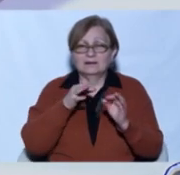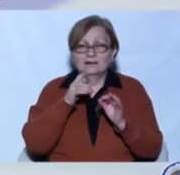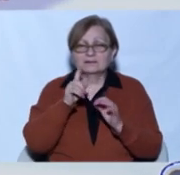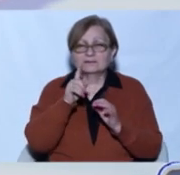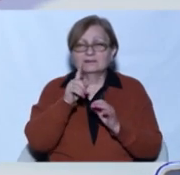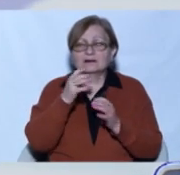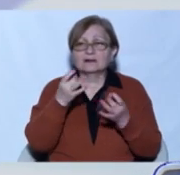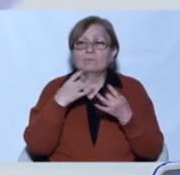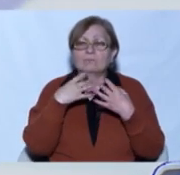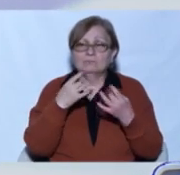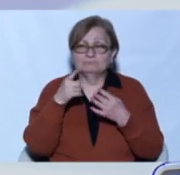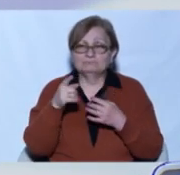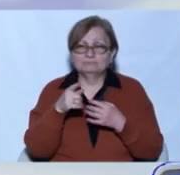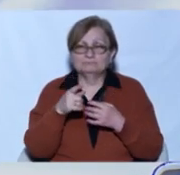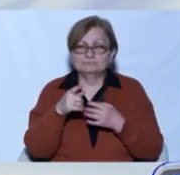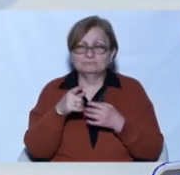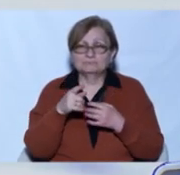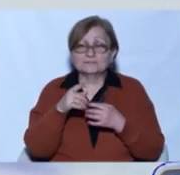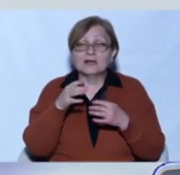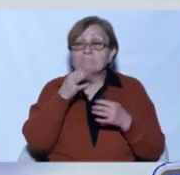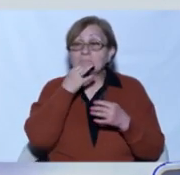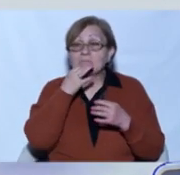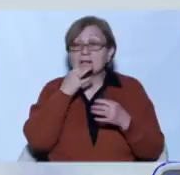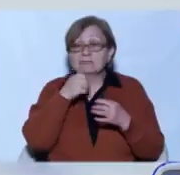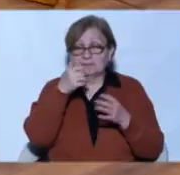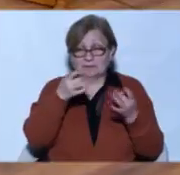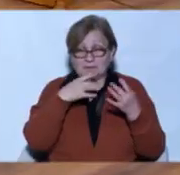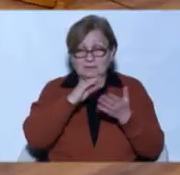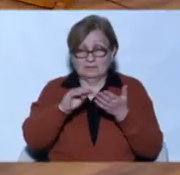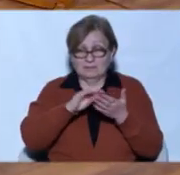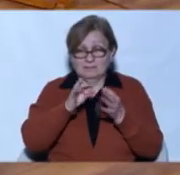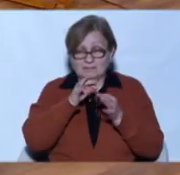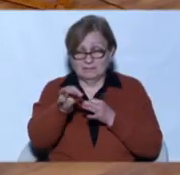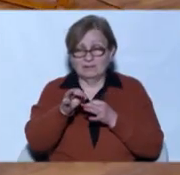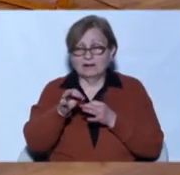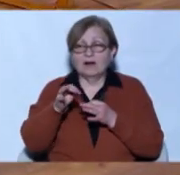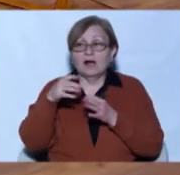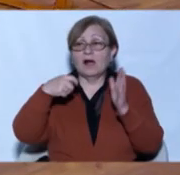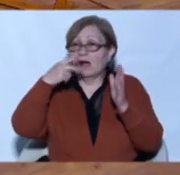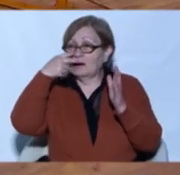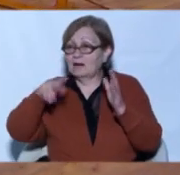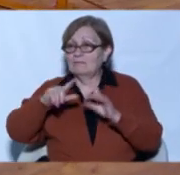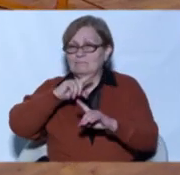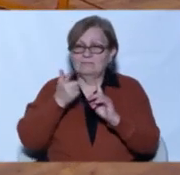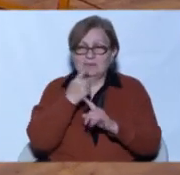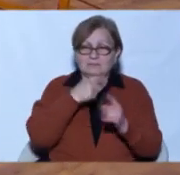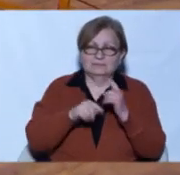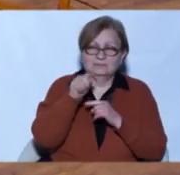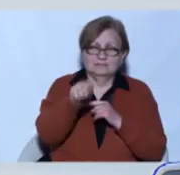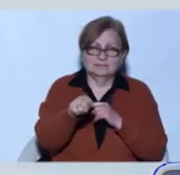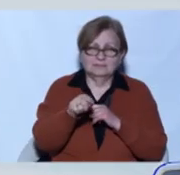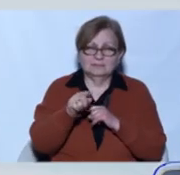ამ მოთხრობით მწერალმა, ხოლო ფილმის ნახვით დავუბრუნდეთ ამ სათქმელს იმისთვის,